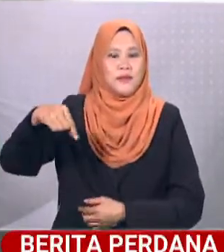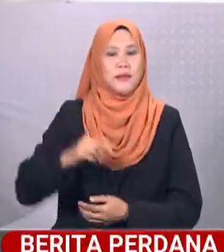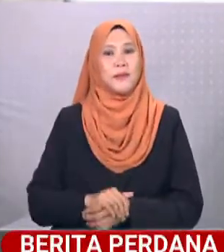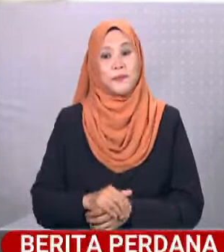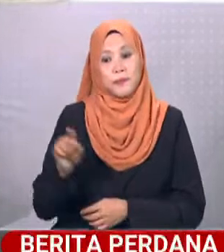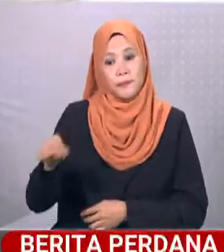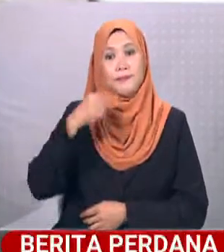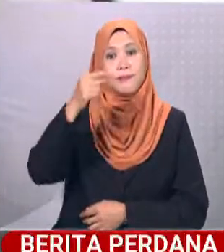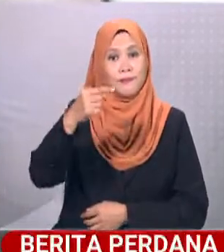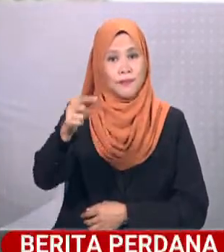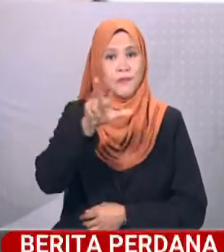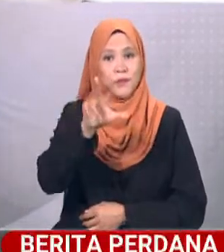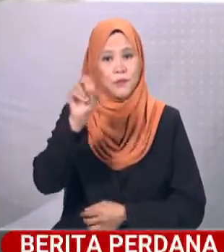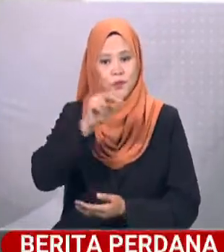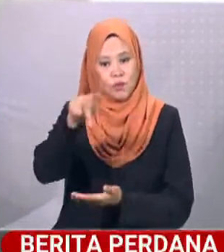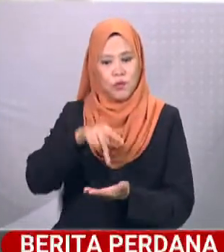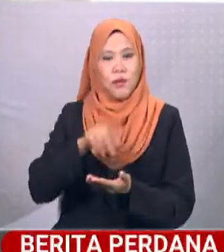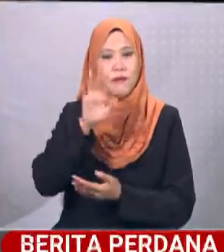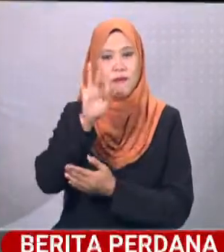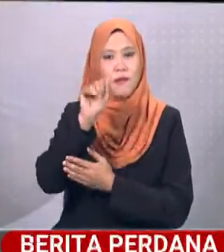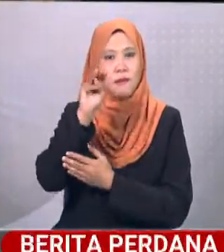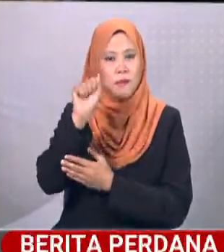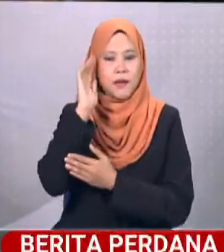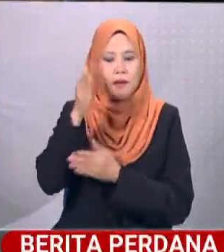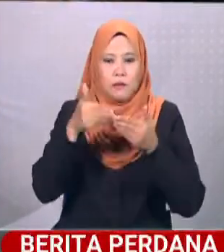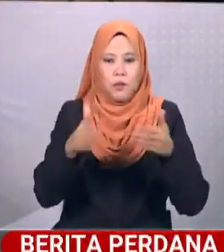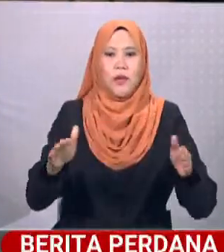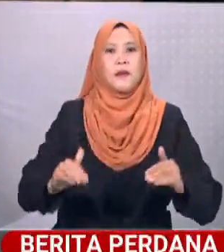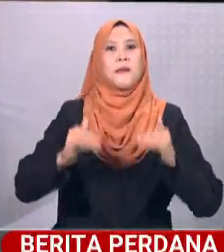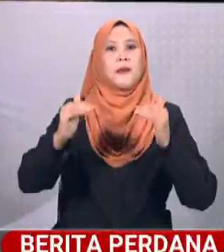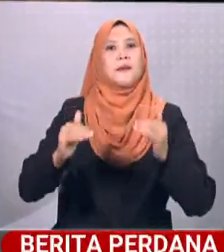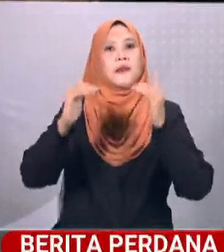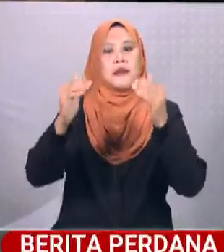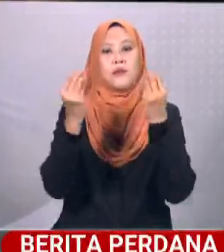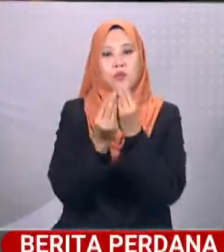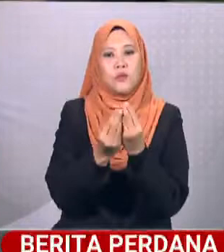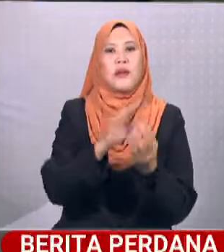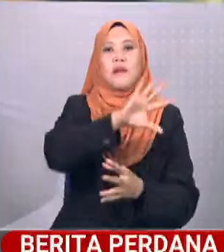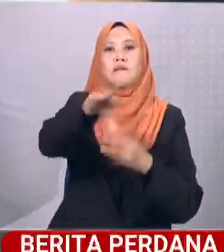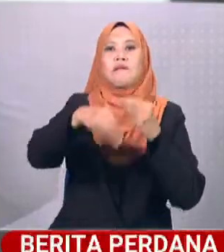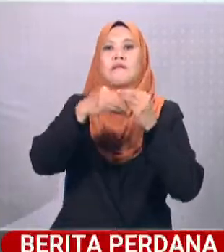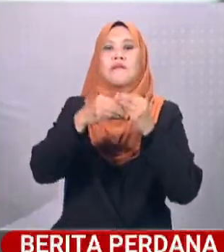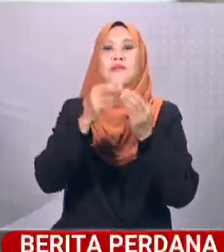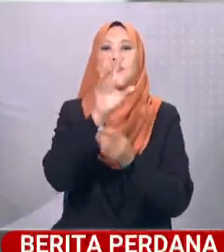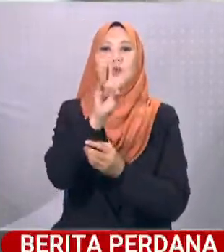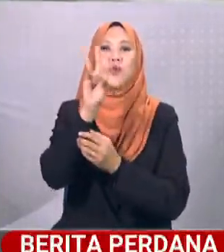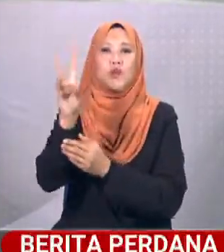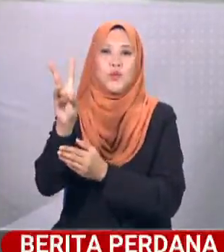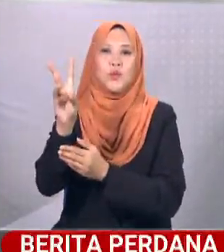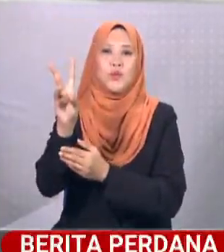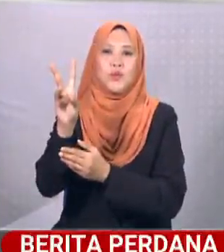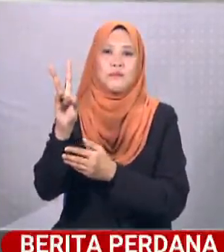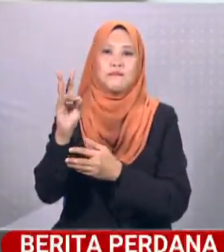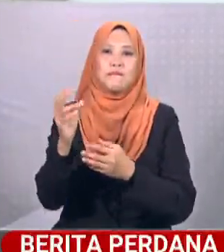Beliau berkata 30 lagi pusat jualan farma akan dibuka secara berperingkat, menjadikan jumlah keseluruhan 77 buah.